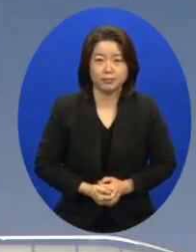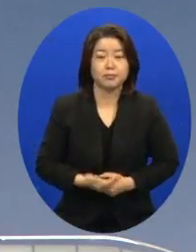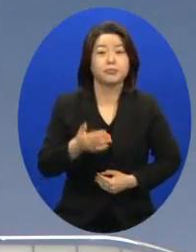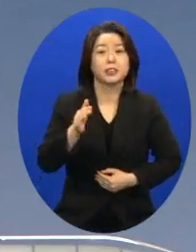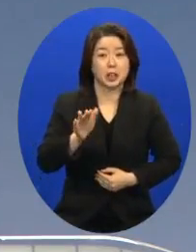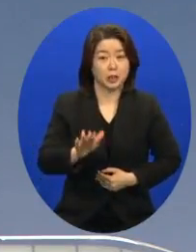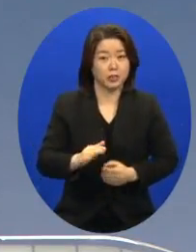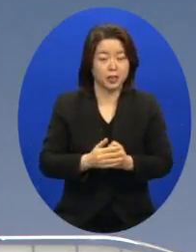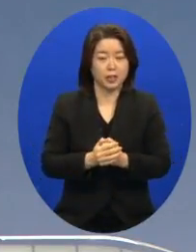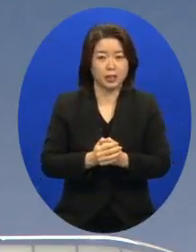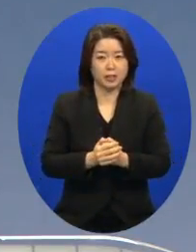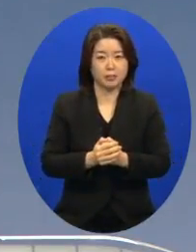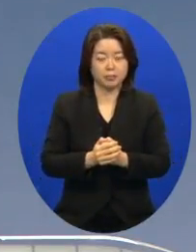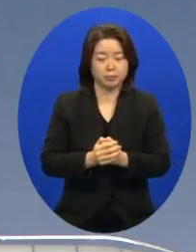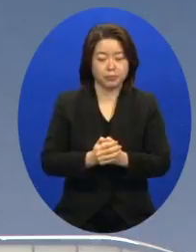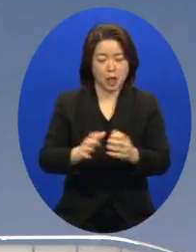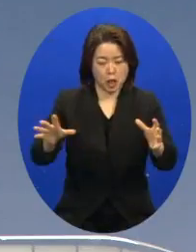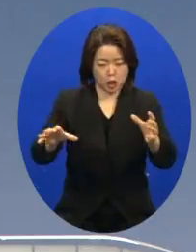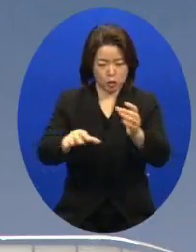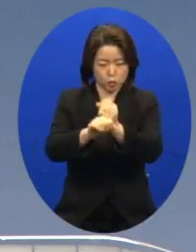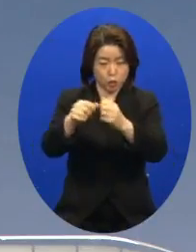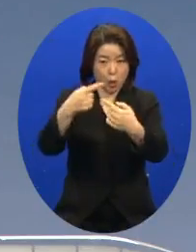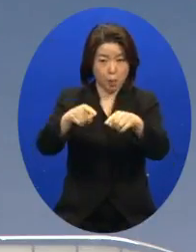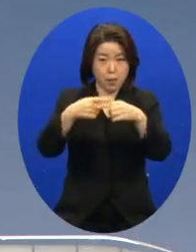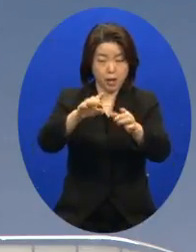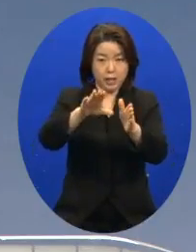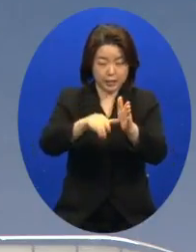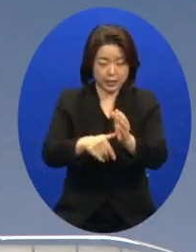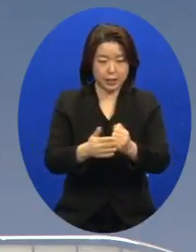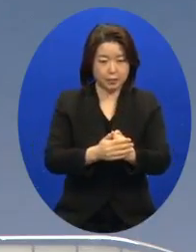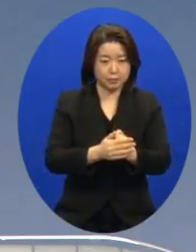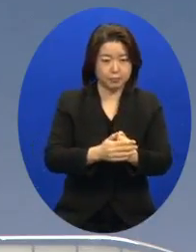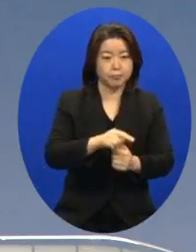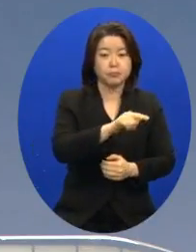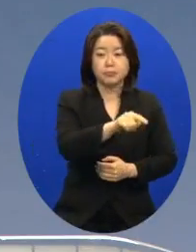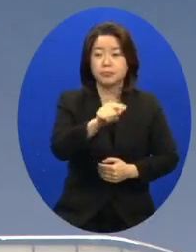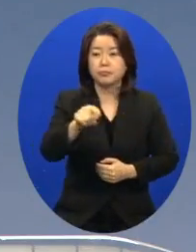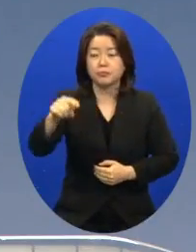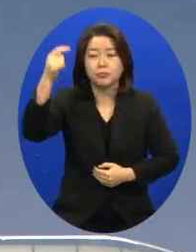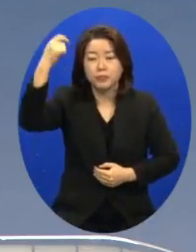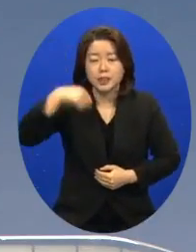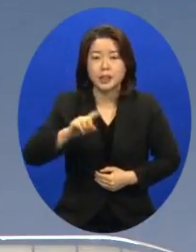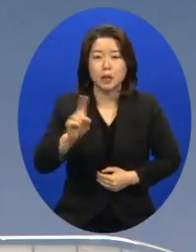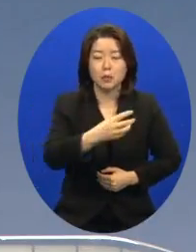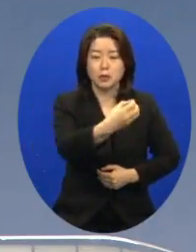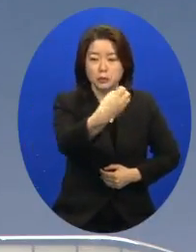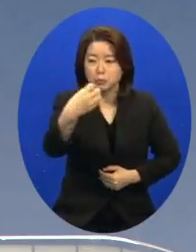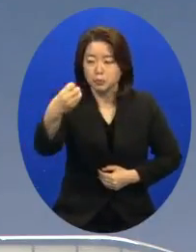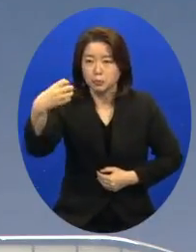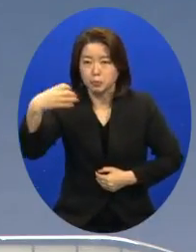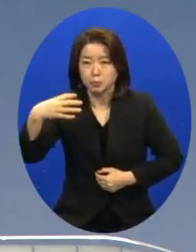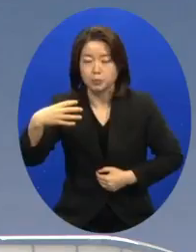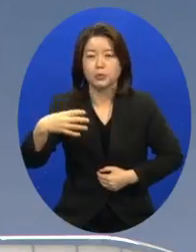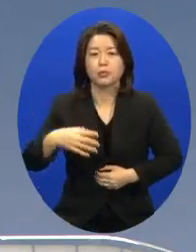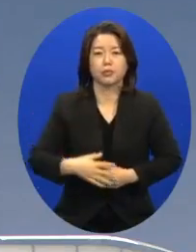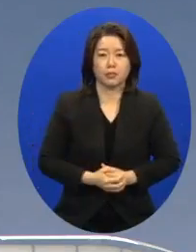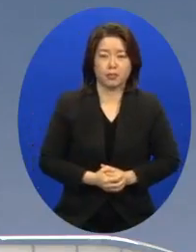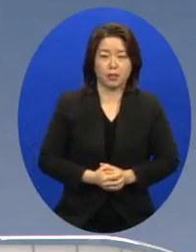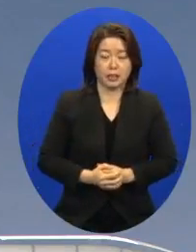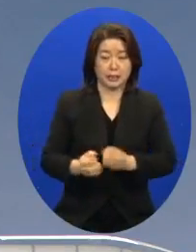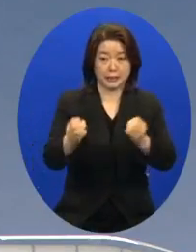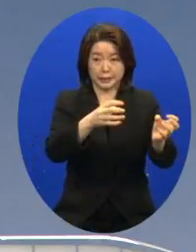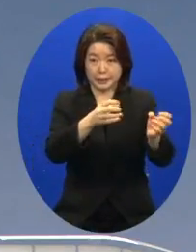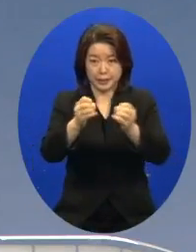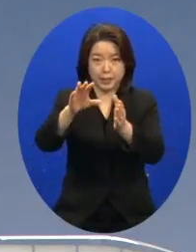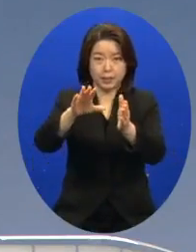그런데 평가에 시간에 돌아가면서 어떤 걸 느꼈는지 이야기를 해보라고 해서 이야기를